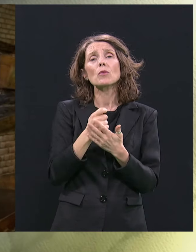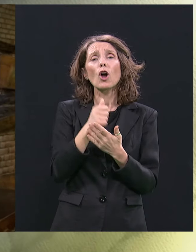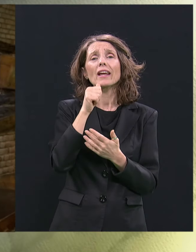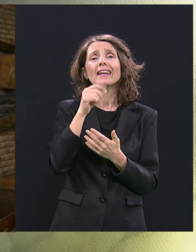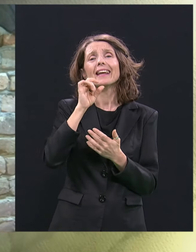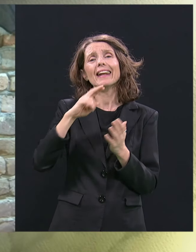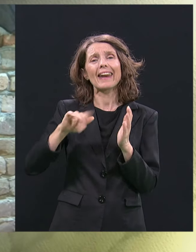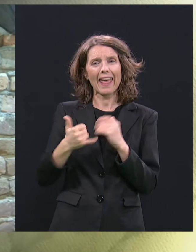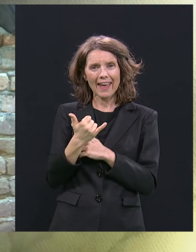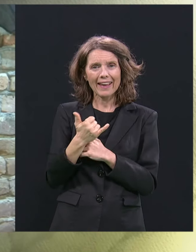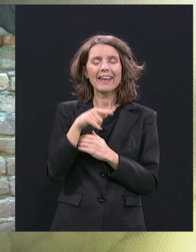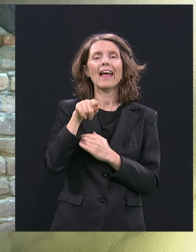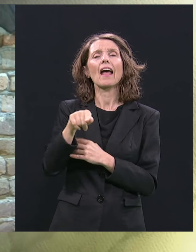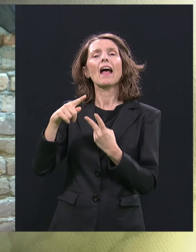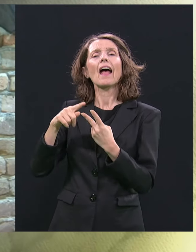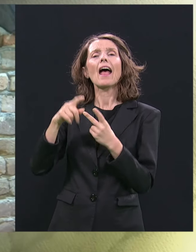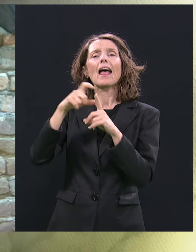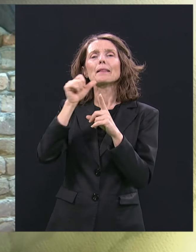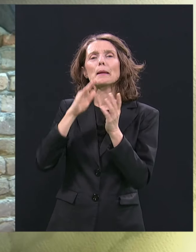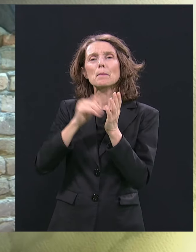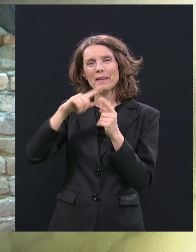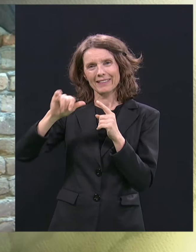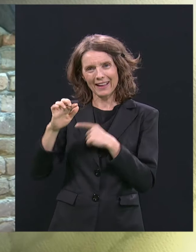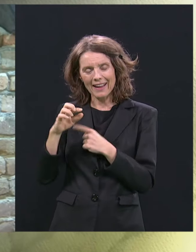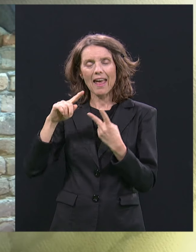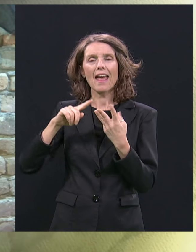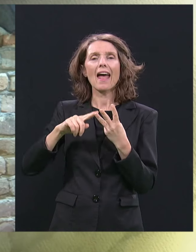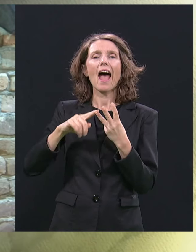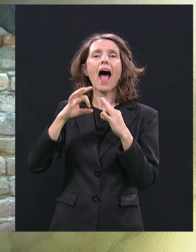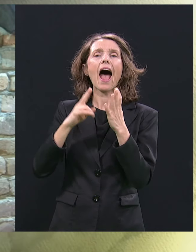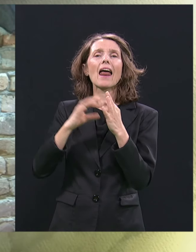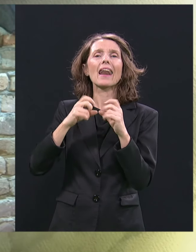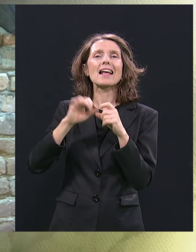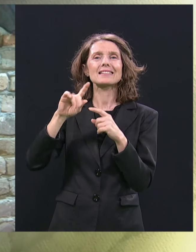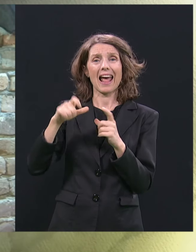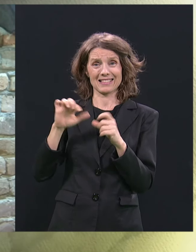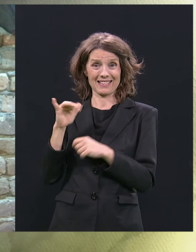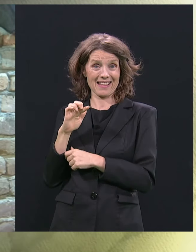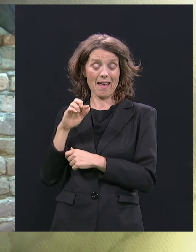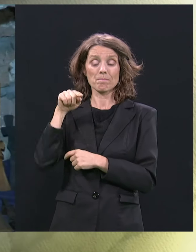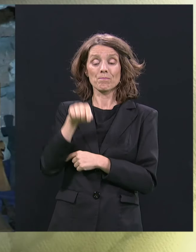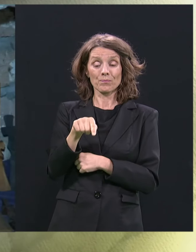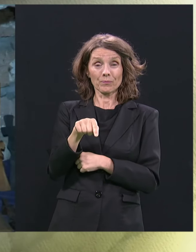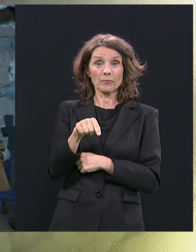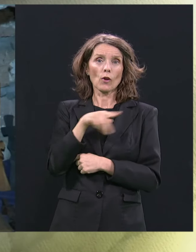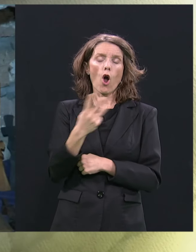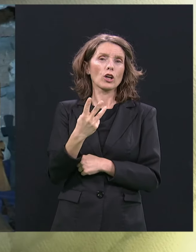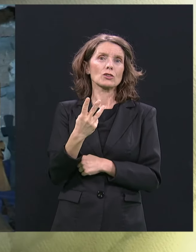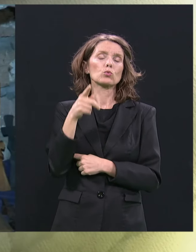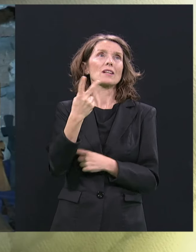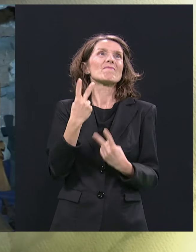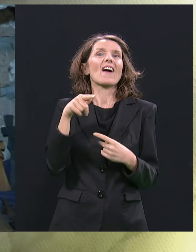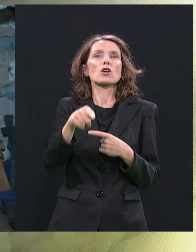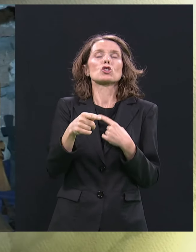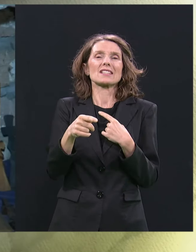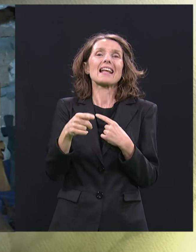Anastasija. To su velikani ovoga grada, Sirmijuma. Tu je pogubljeno više hiljada hrišćana. Oni